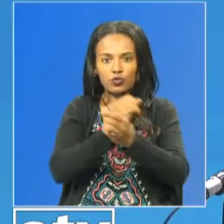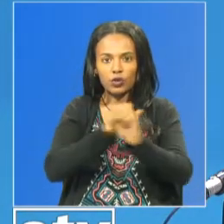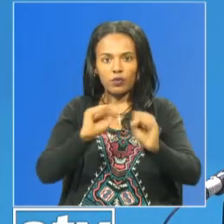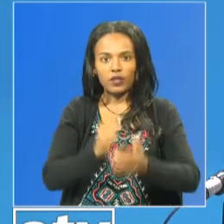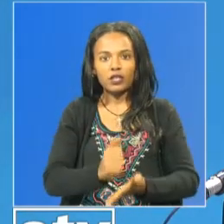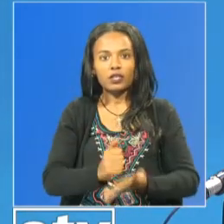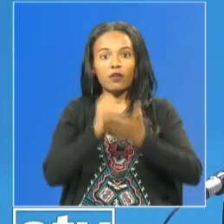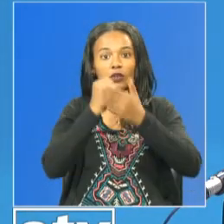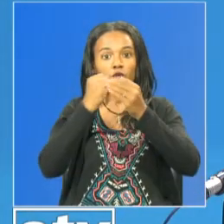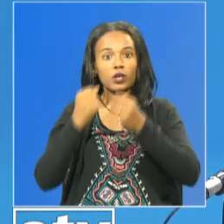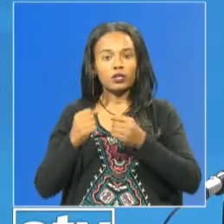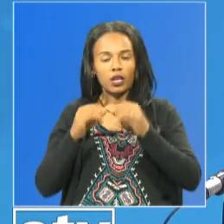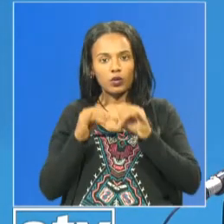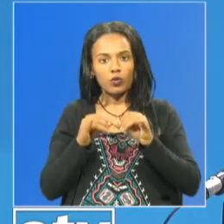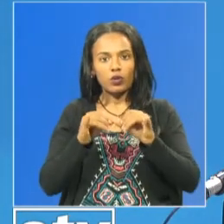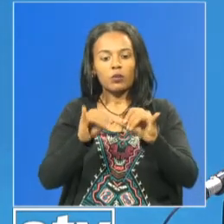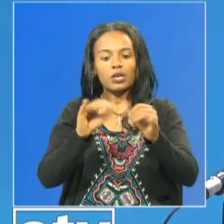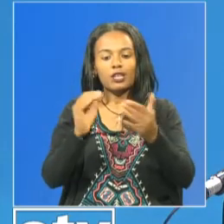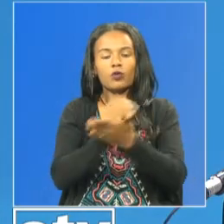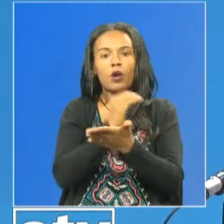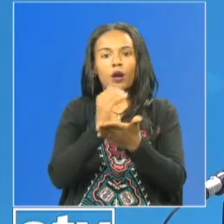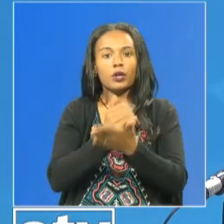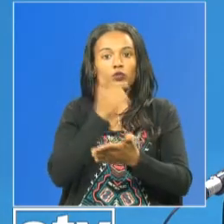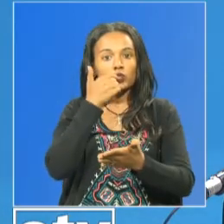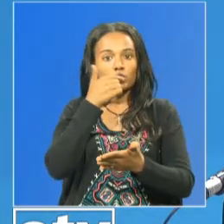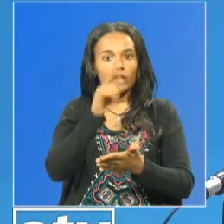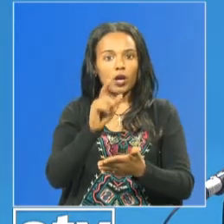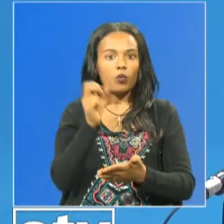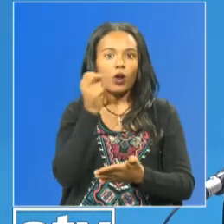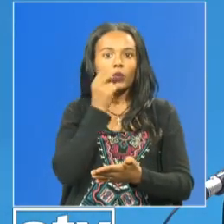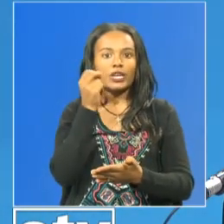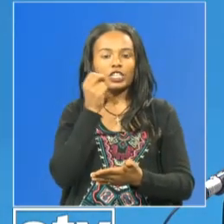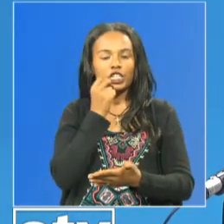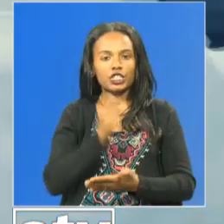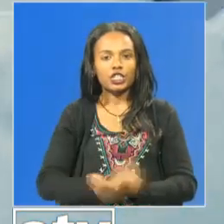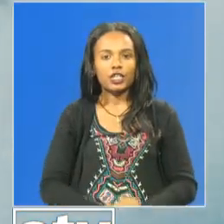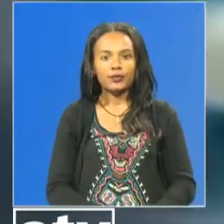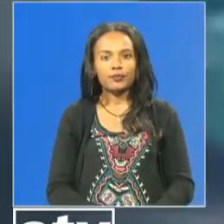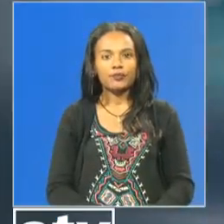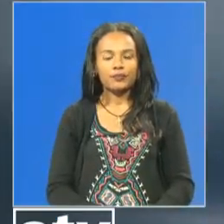ድጋፋቸውን አጠናክረው እንደሚቀጥሉም አምራቾቹ ተናግረዋል። ወይን ሸደጀኔ ተጨማሪ አላት።